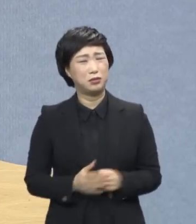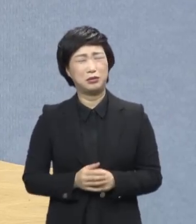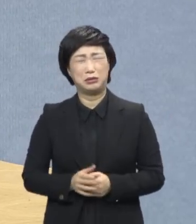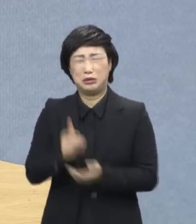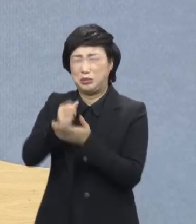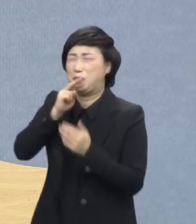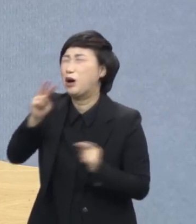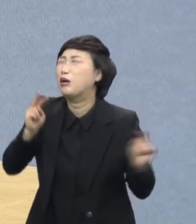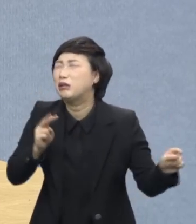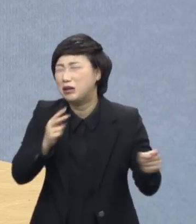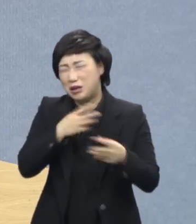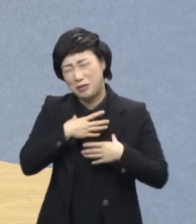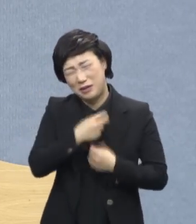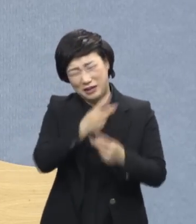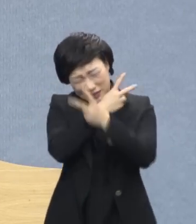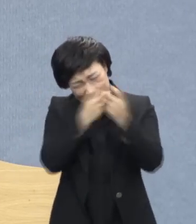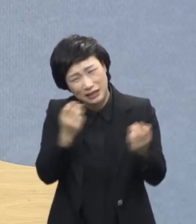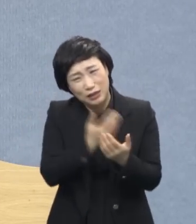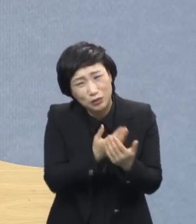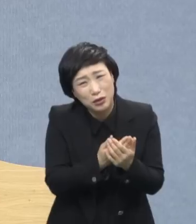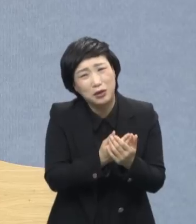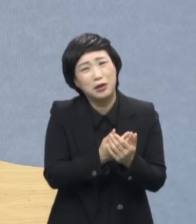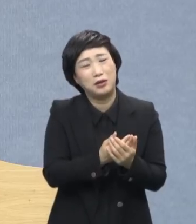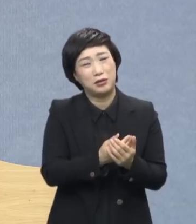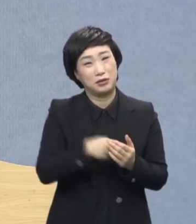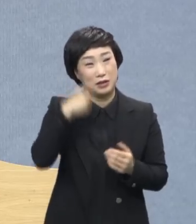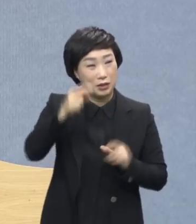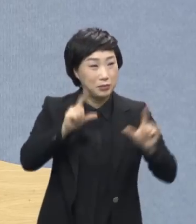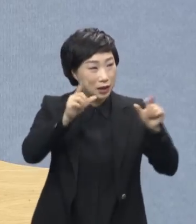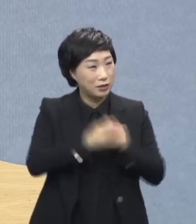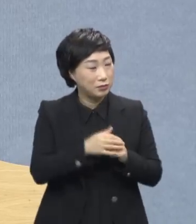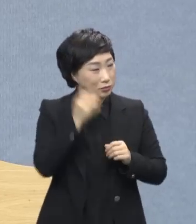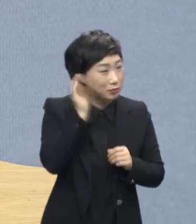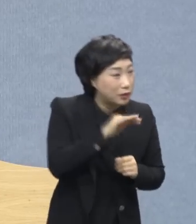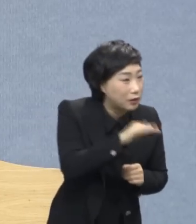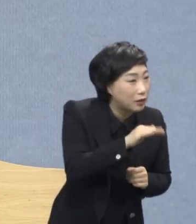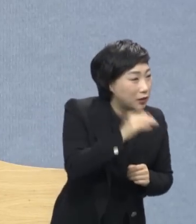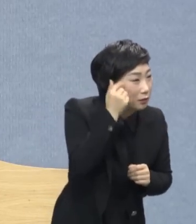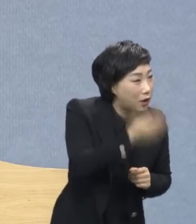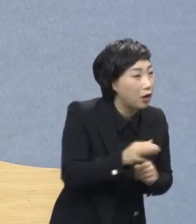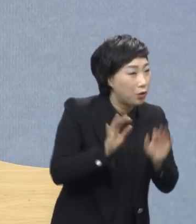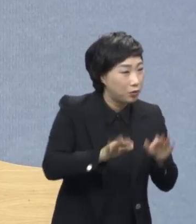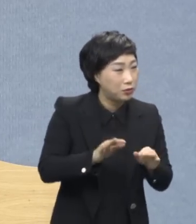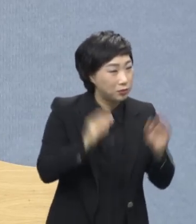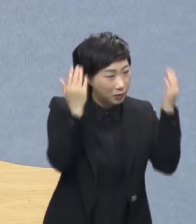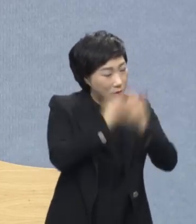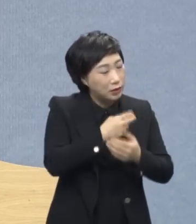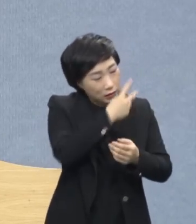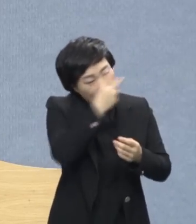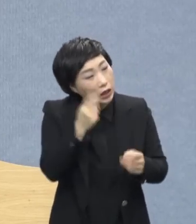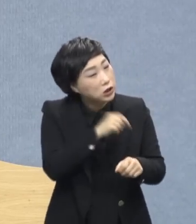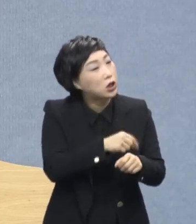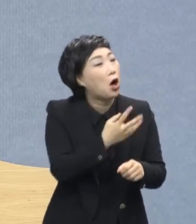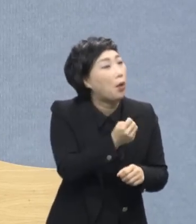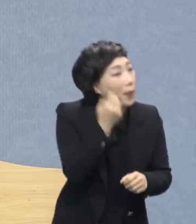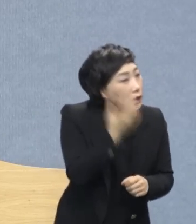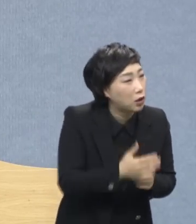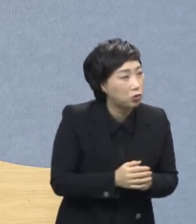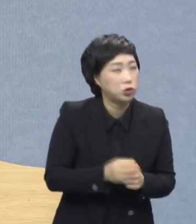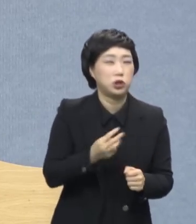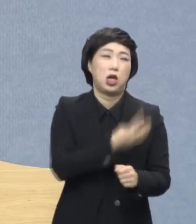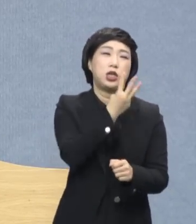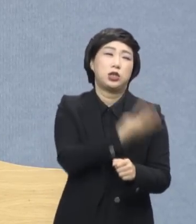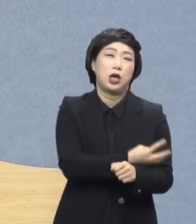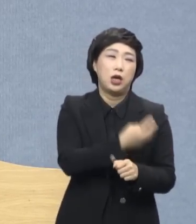주여 저를 잠자게 하소서. 다음날 물어봐. 오늘 저녁 얼마 잤니?